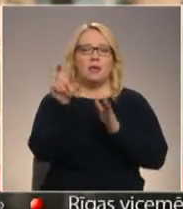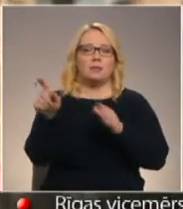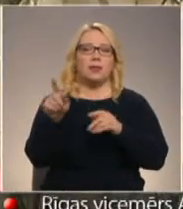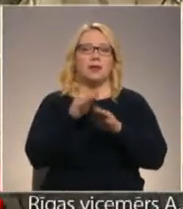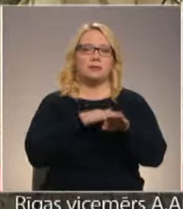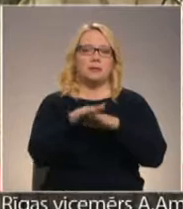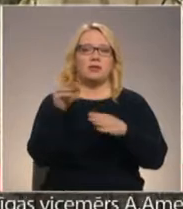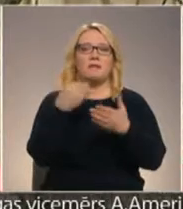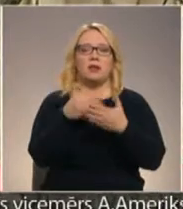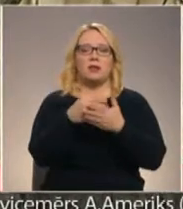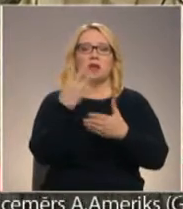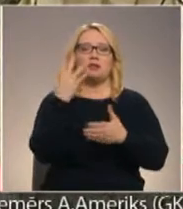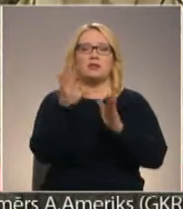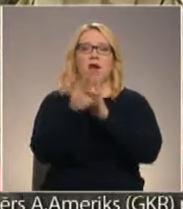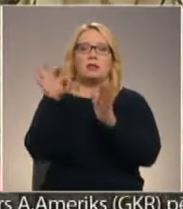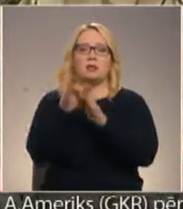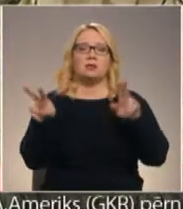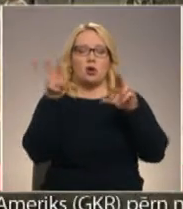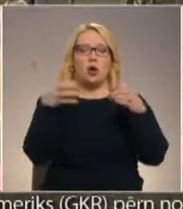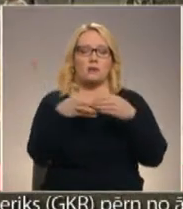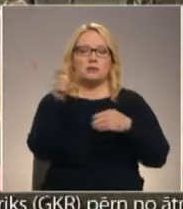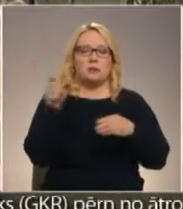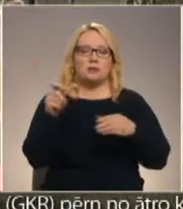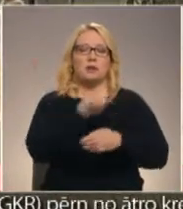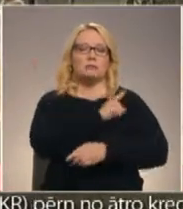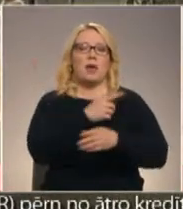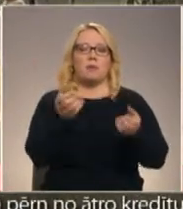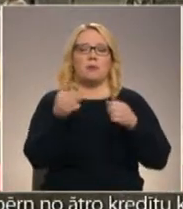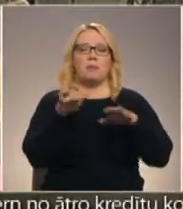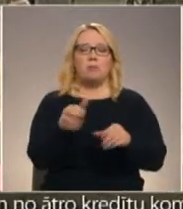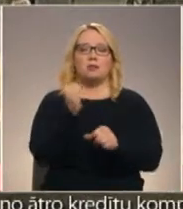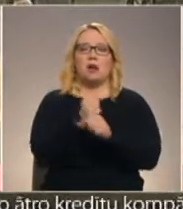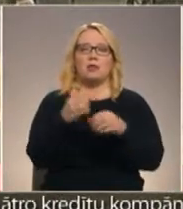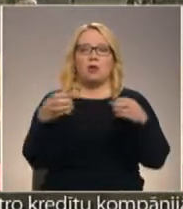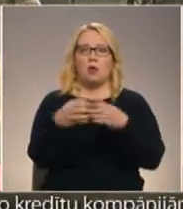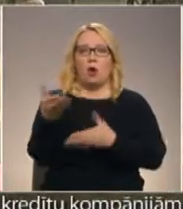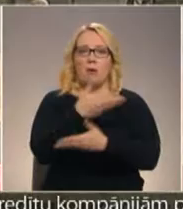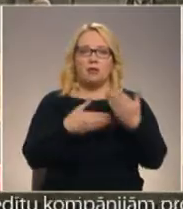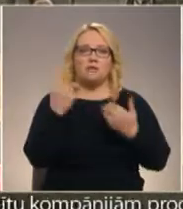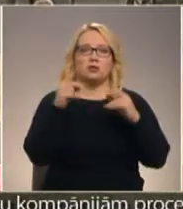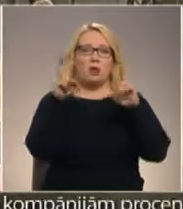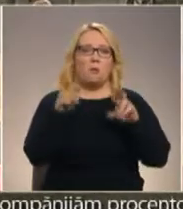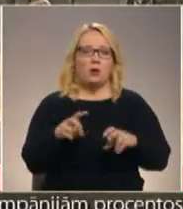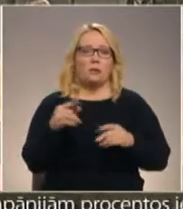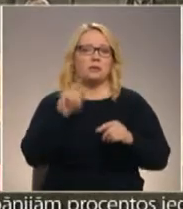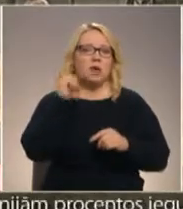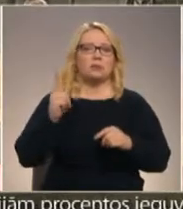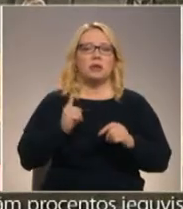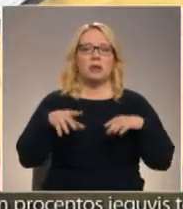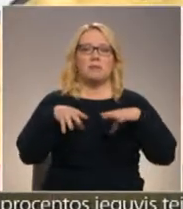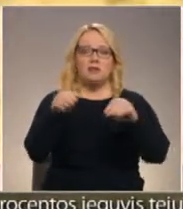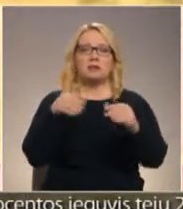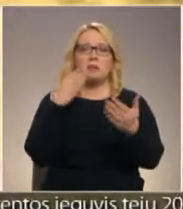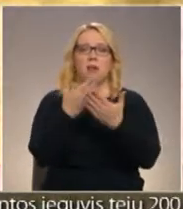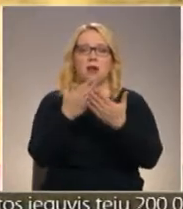viņus vērtē 4 atlases komisijas locekļi. Spēja pieņemt lēmumus un strādāt komandā ir viens no pārbaudījumiem, kas jaunsargiem jāveic, lai